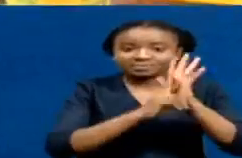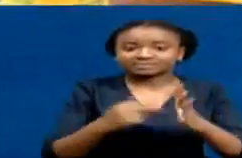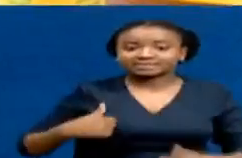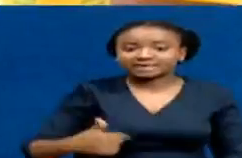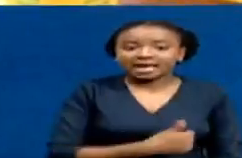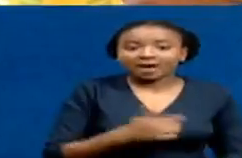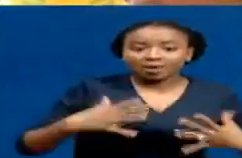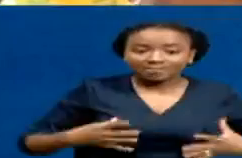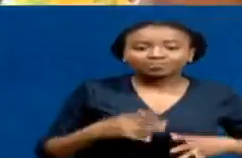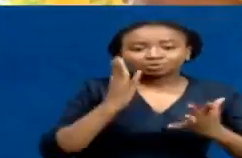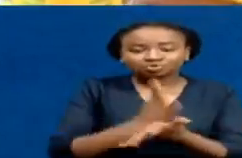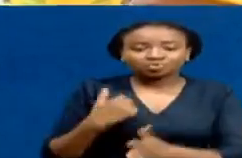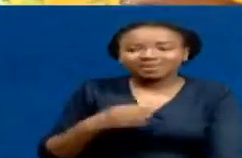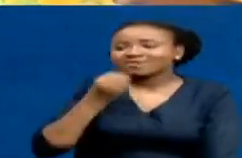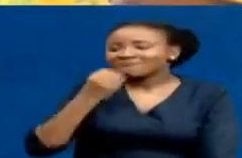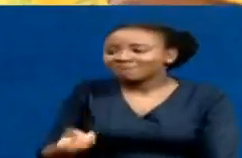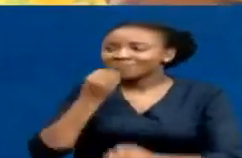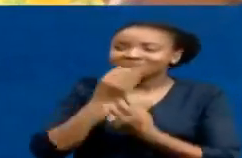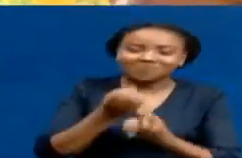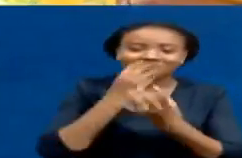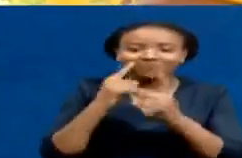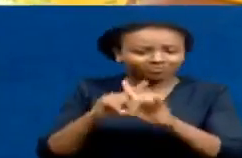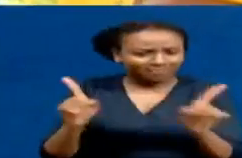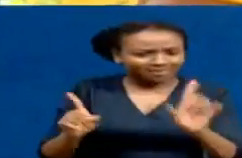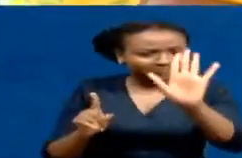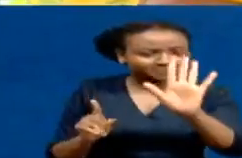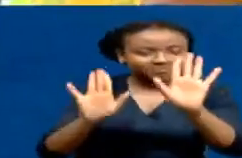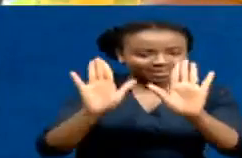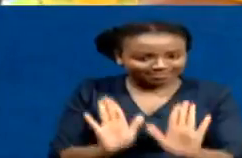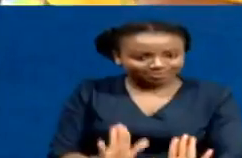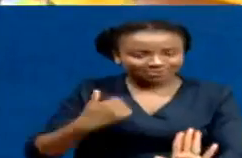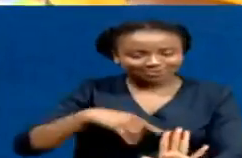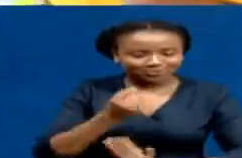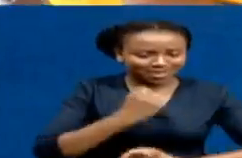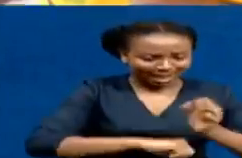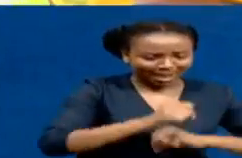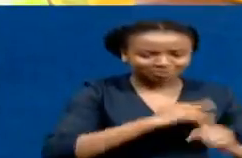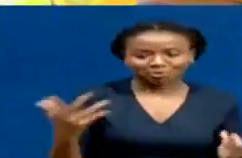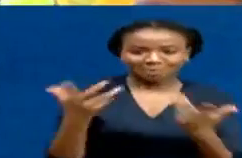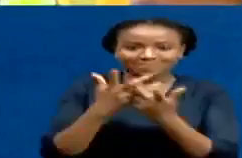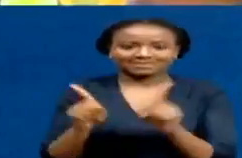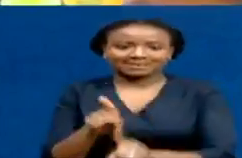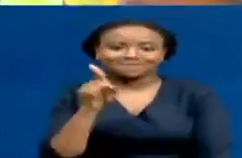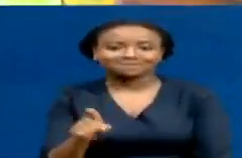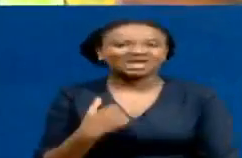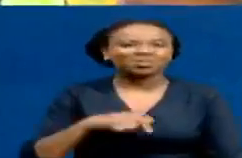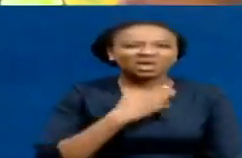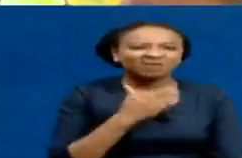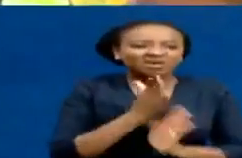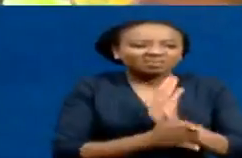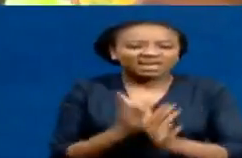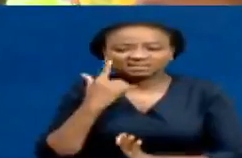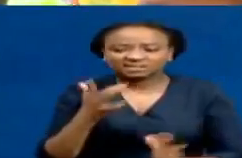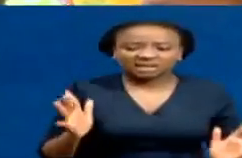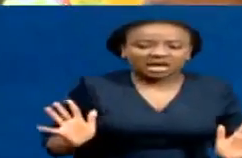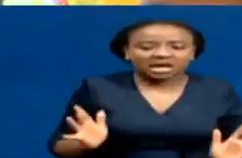have to walk the talk and ensure that we go up to the last mile. Let us not have an arrangement whereby we look like we are here